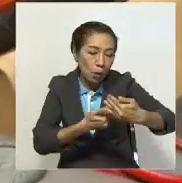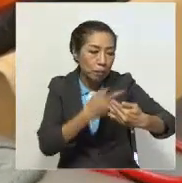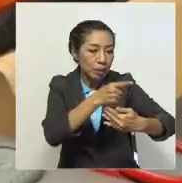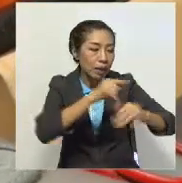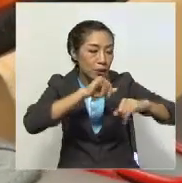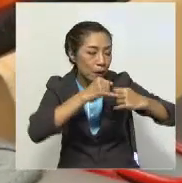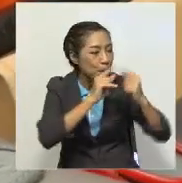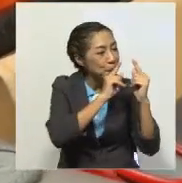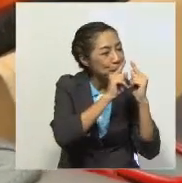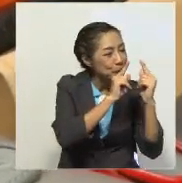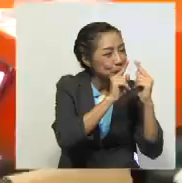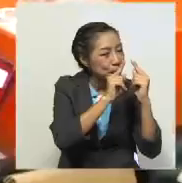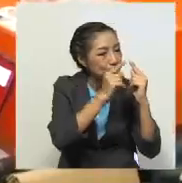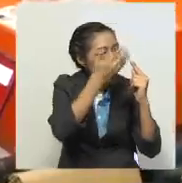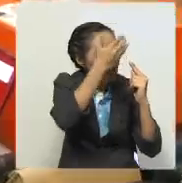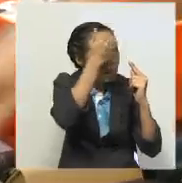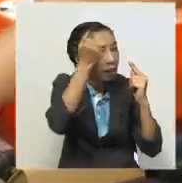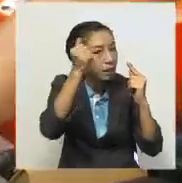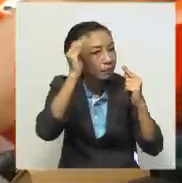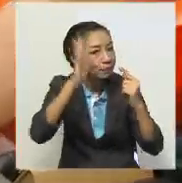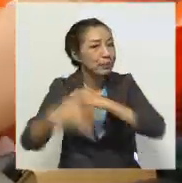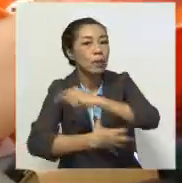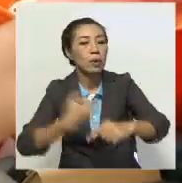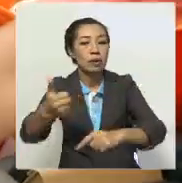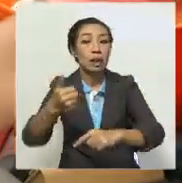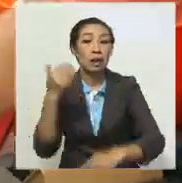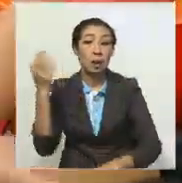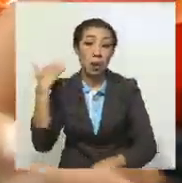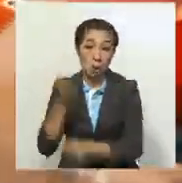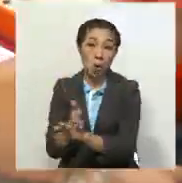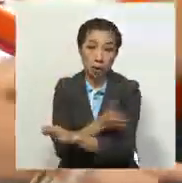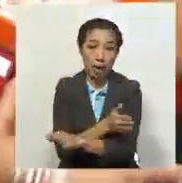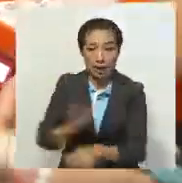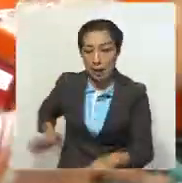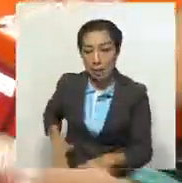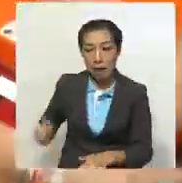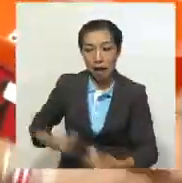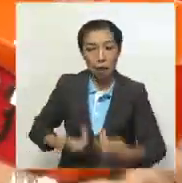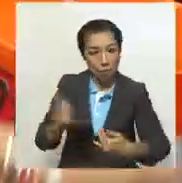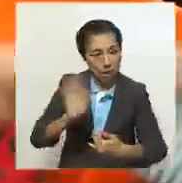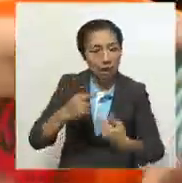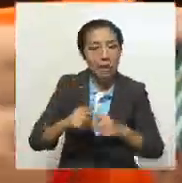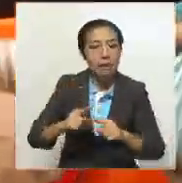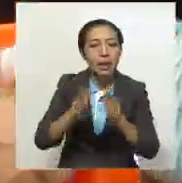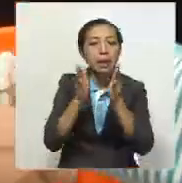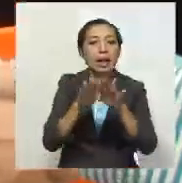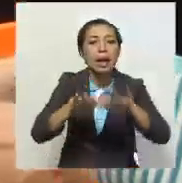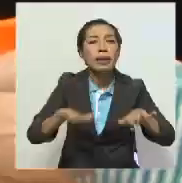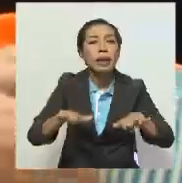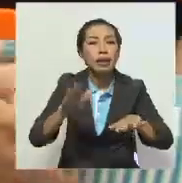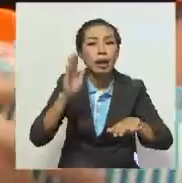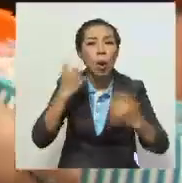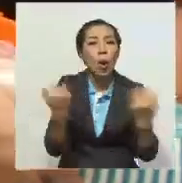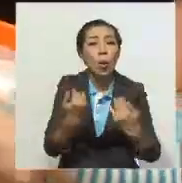ฉวยโอกาสฉกทรัพย์สินแล้วก็หลบหนีไปนะคร ับ เขาบอกว่าก่อนหน้านี้อุ้มลูกไปเพื่อเป็นเบี่ยงความสนใจพอลูกโตแล้วก็เลยเปลี่ยนใ